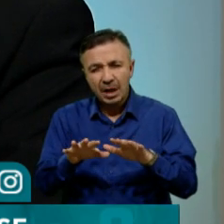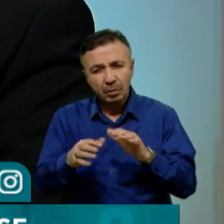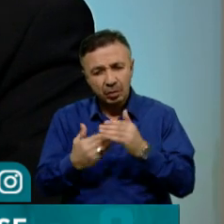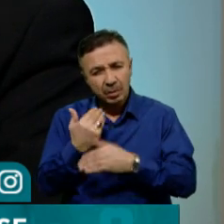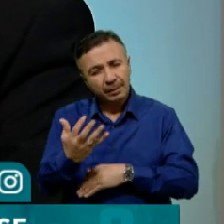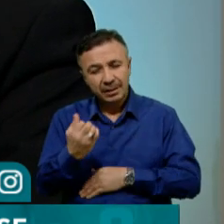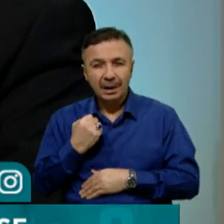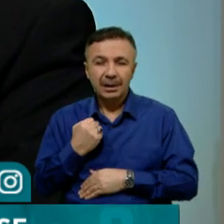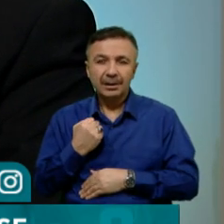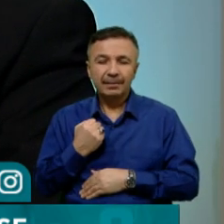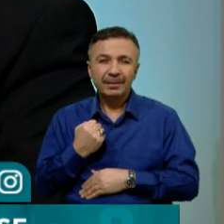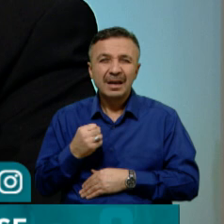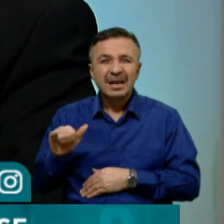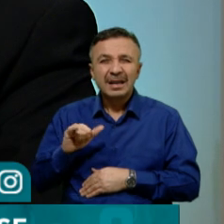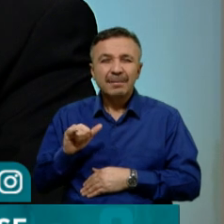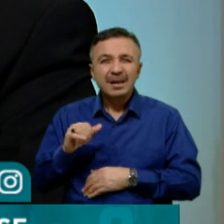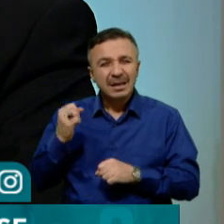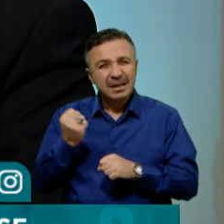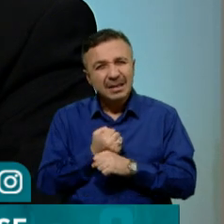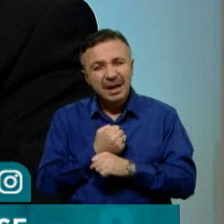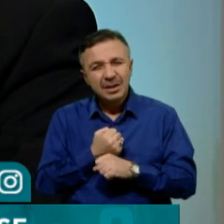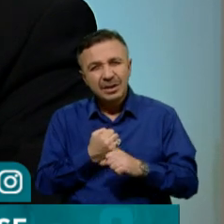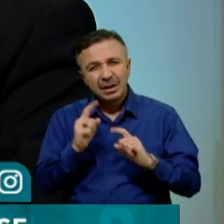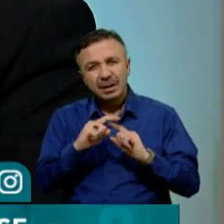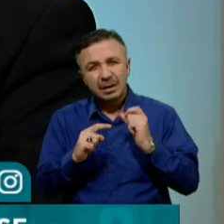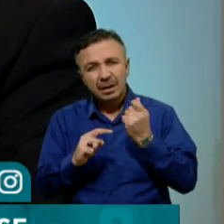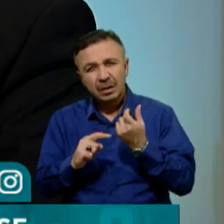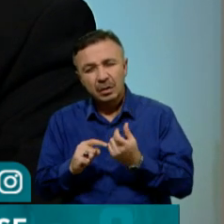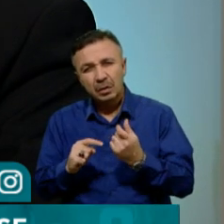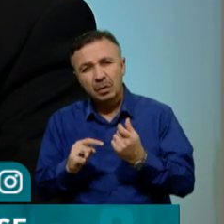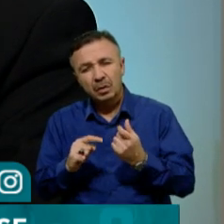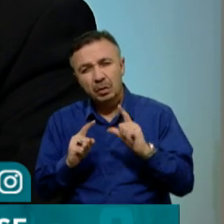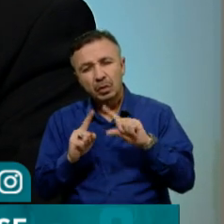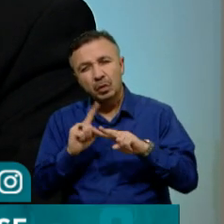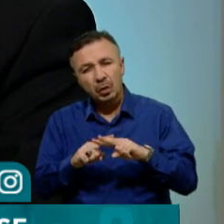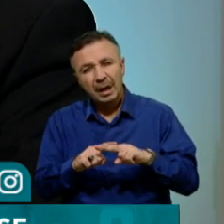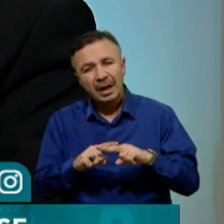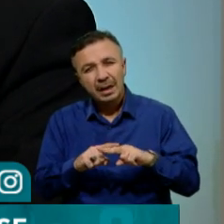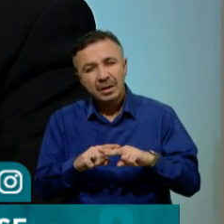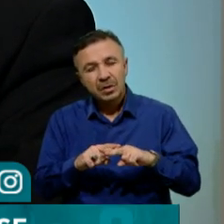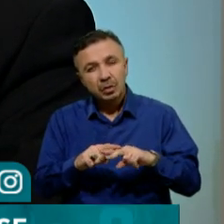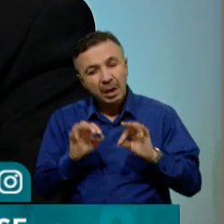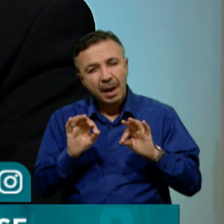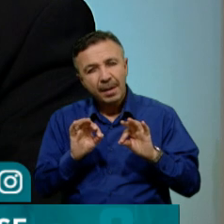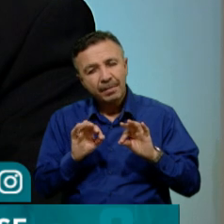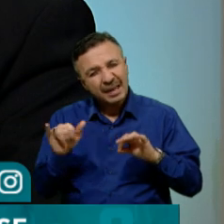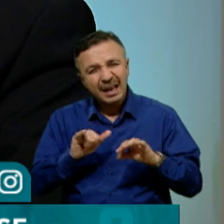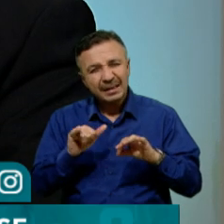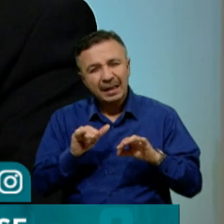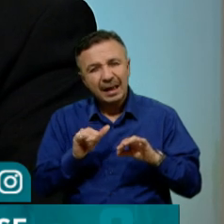yanında böyle bir taş bir Ula bulundursun Devamlı bir şekilde